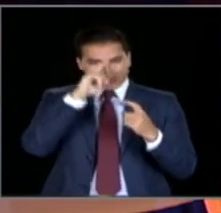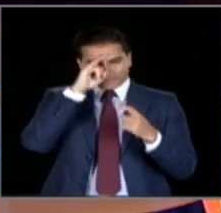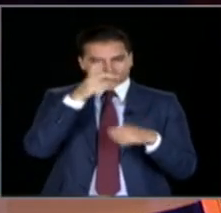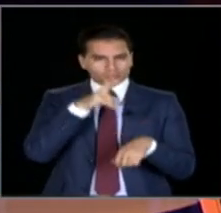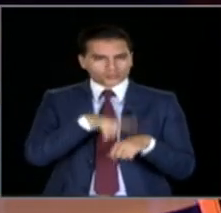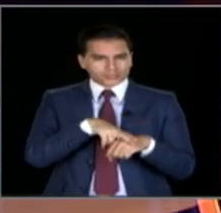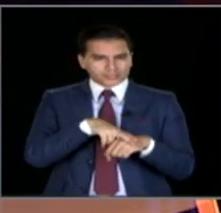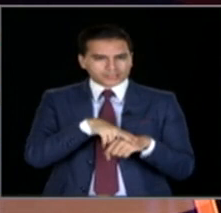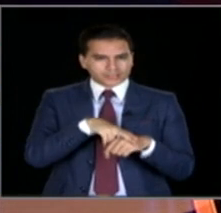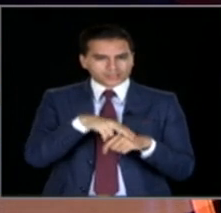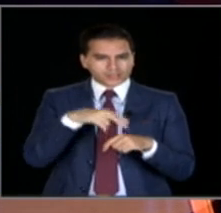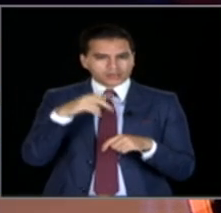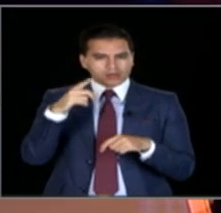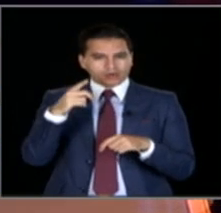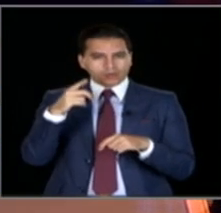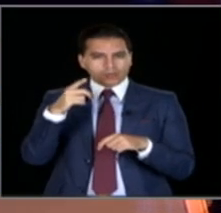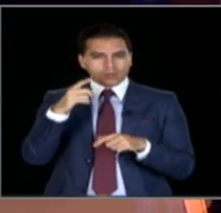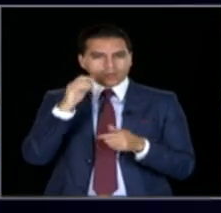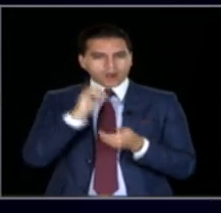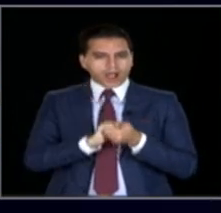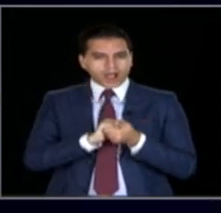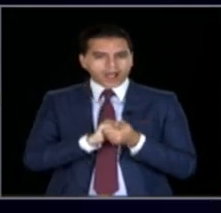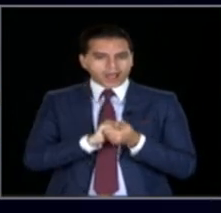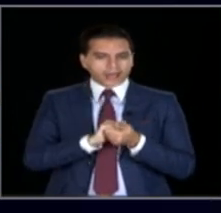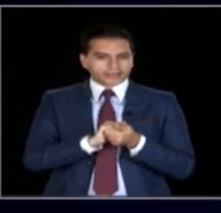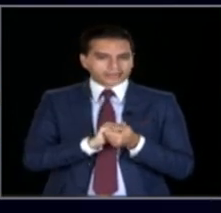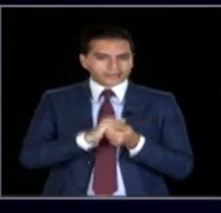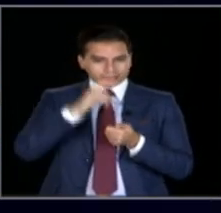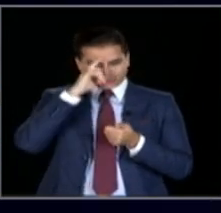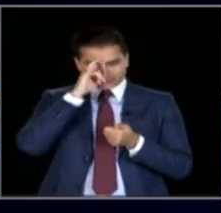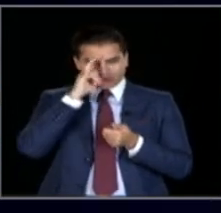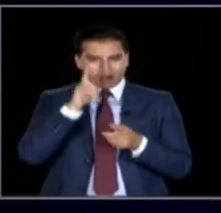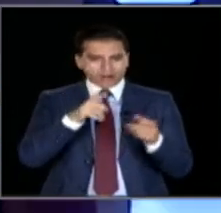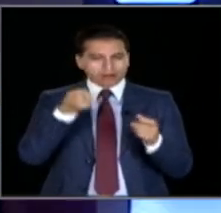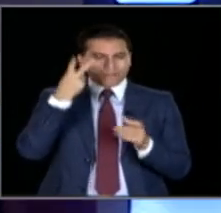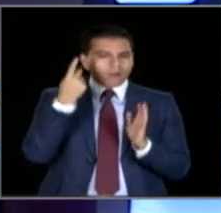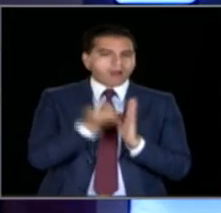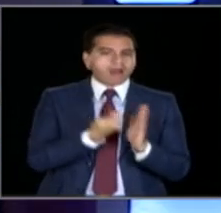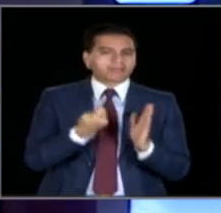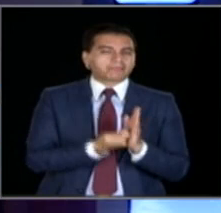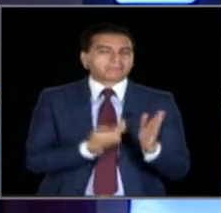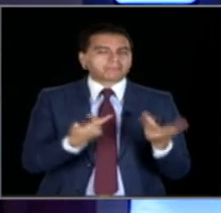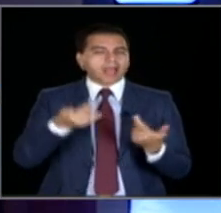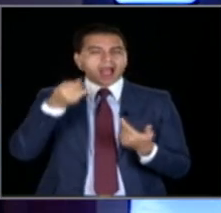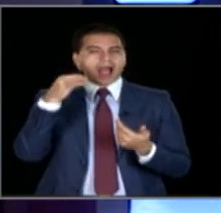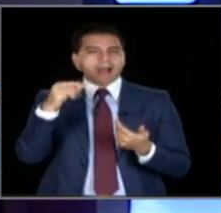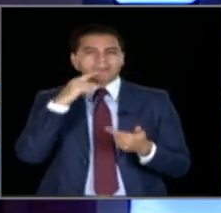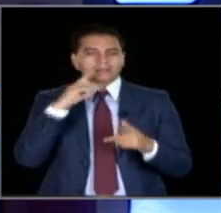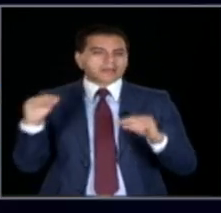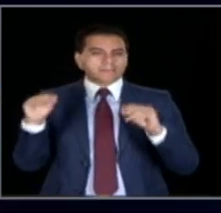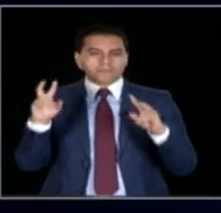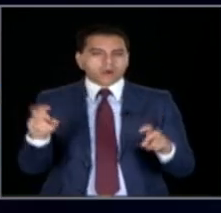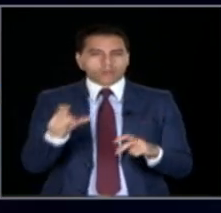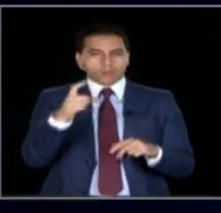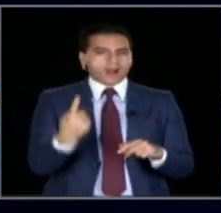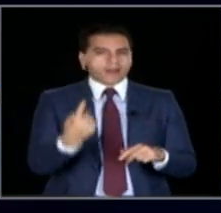حوض المرمر، وعهد الشيطان. محدش يتكلم مع أحمد. أحمد أبو حسين